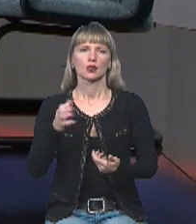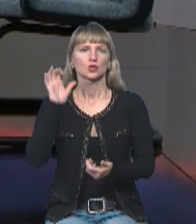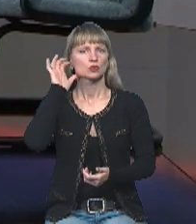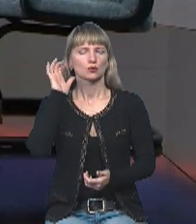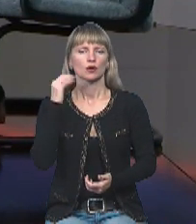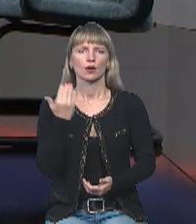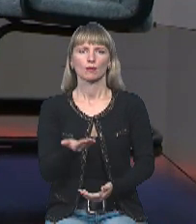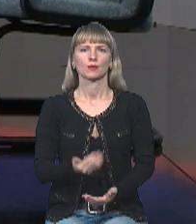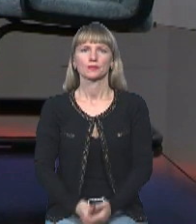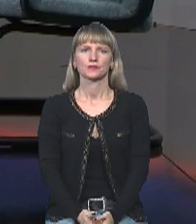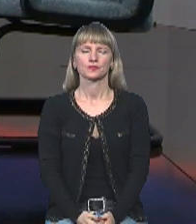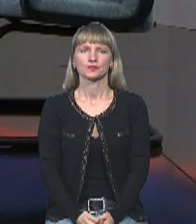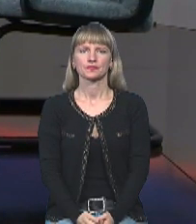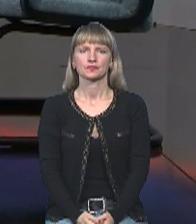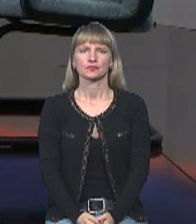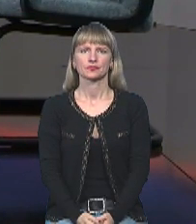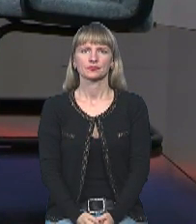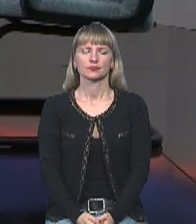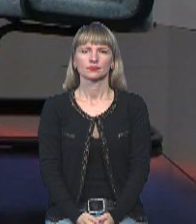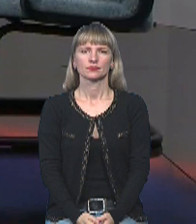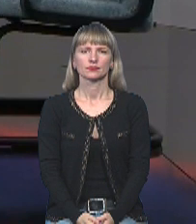Слухаємо Олександра Федоровича.